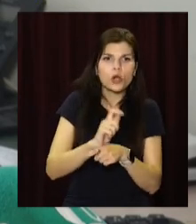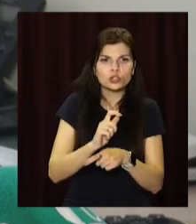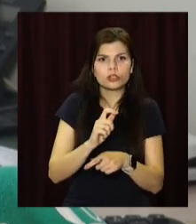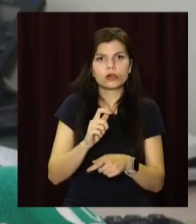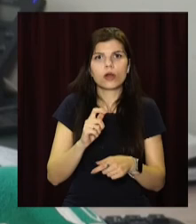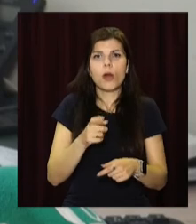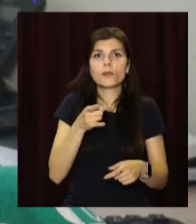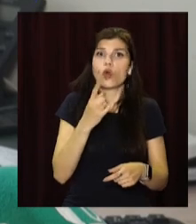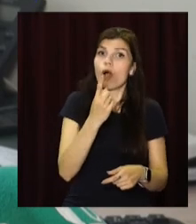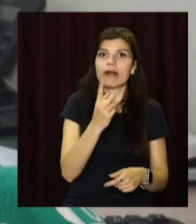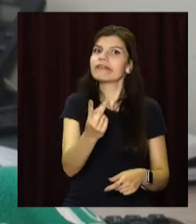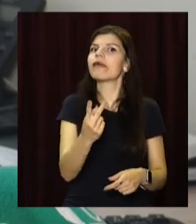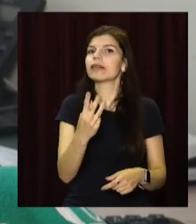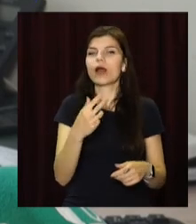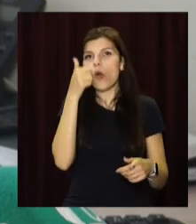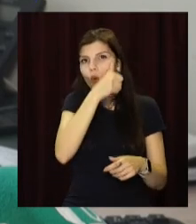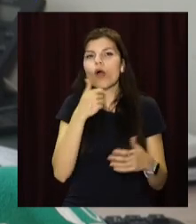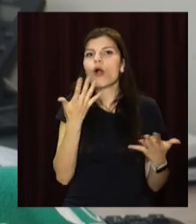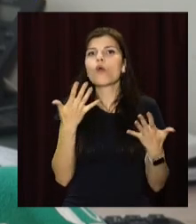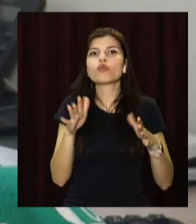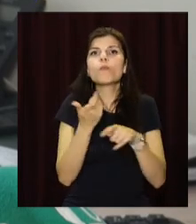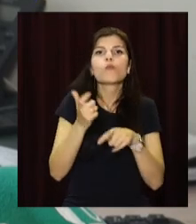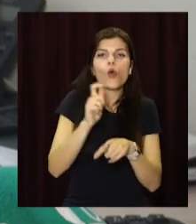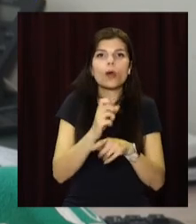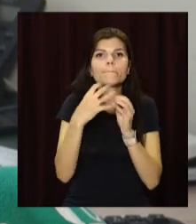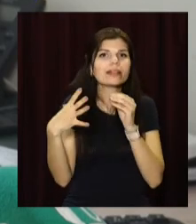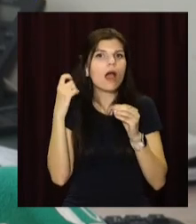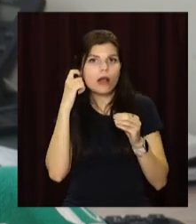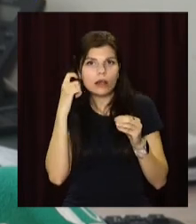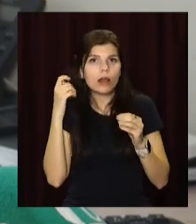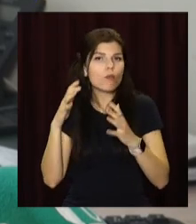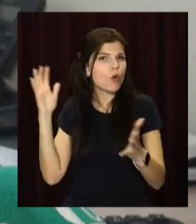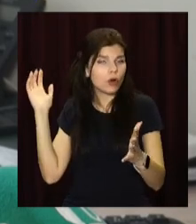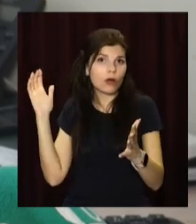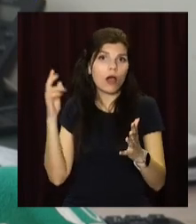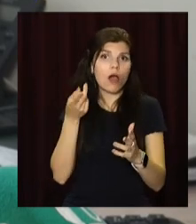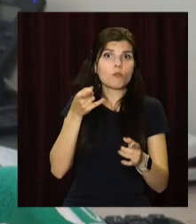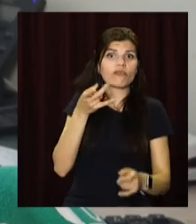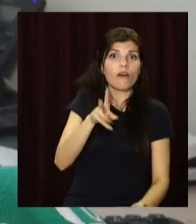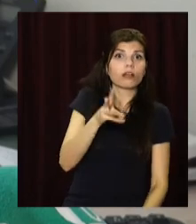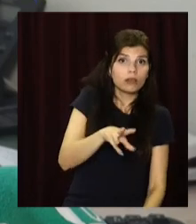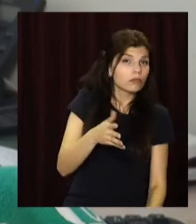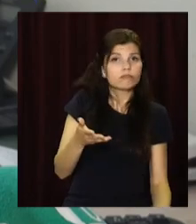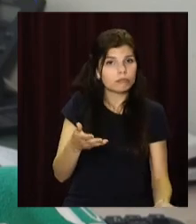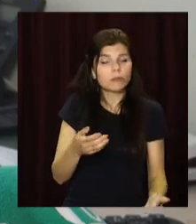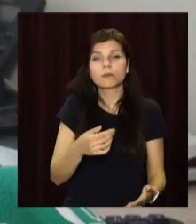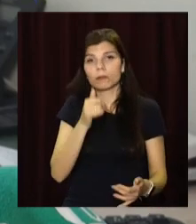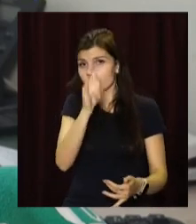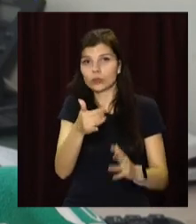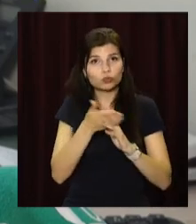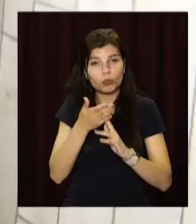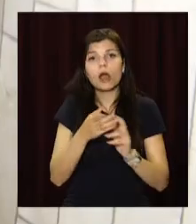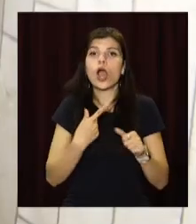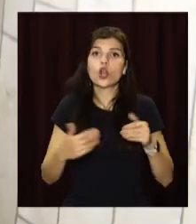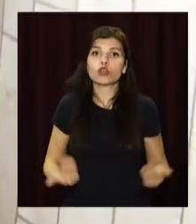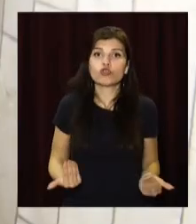одним транспортом, з року випуску якого минуло більше ніж 15 років. Якщо володіє більше ніж одним